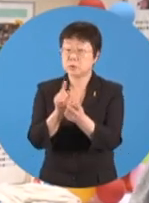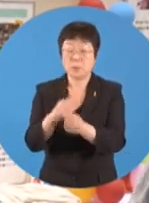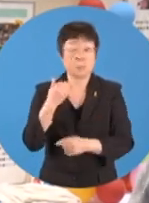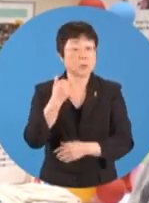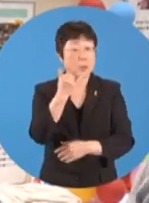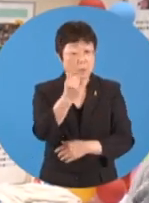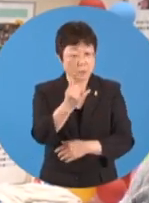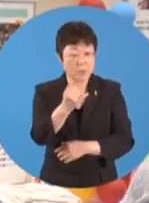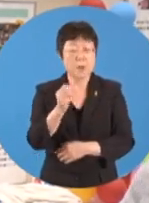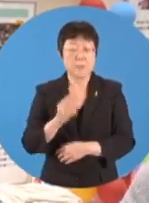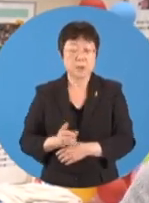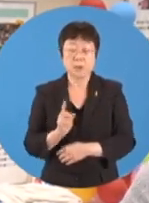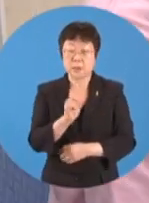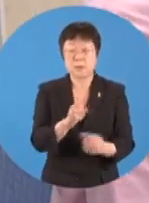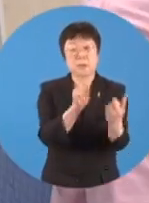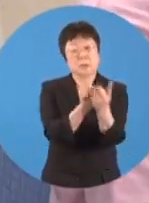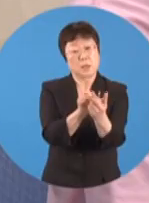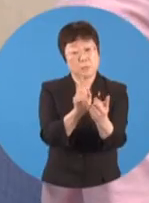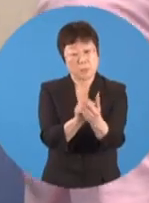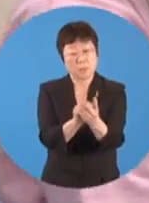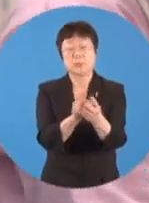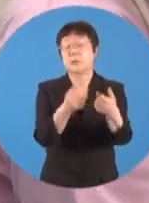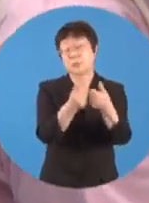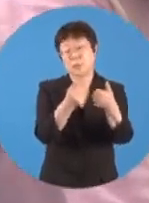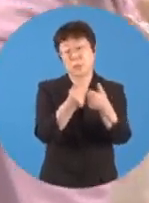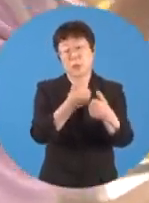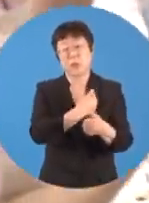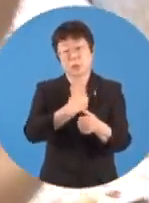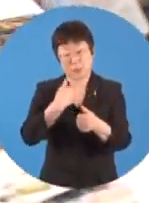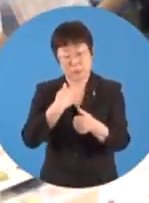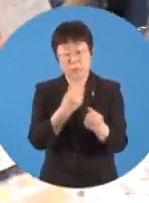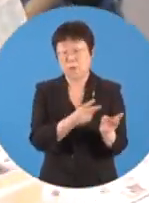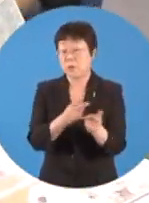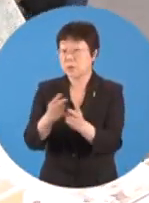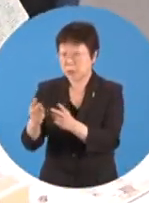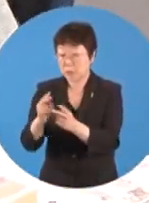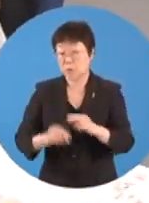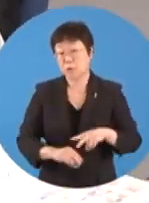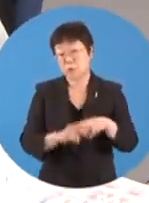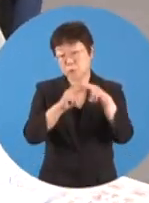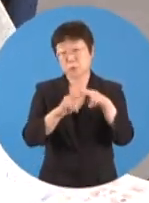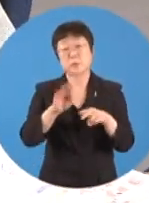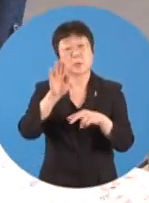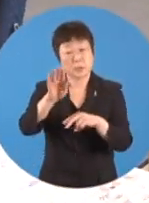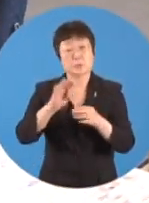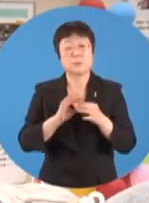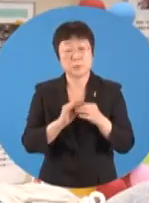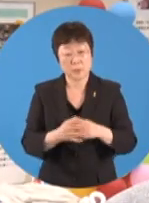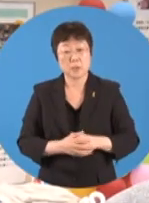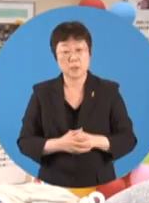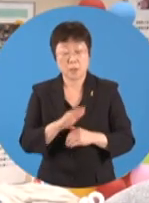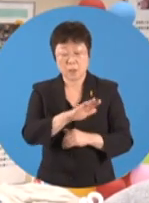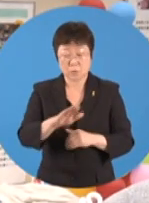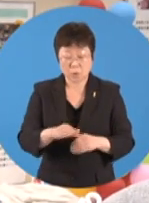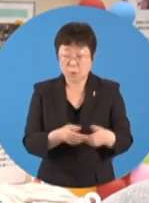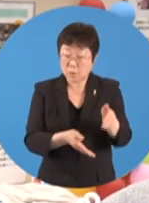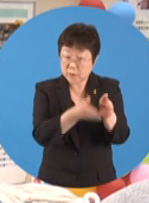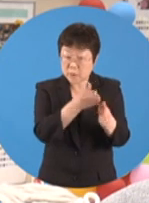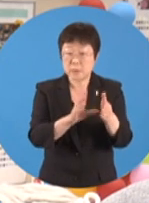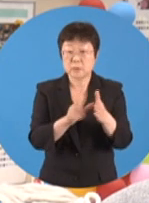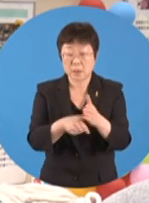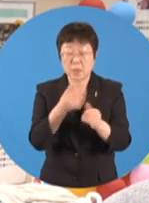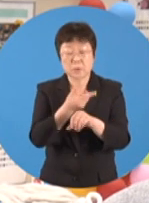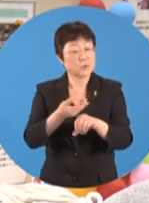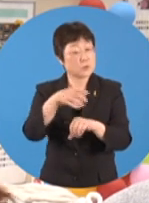電話で、あるいは直接対面でご相談をいただける制度も拡充をしてきておりますので、子育てをするならば